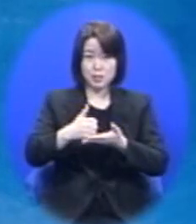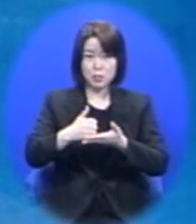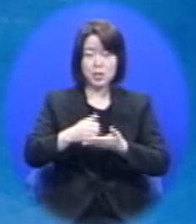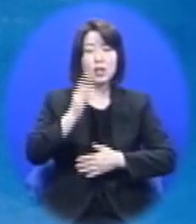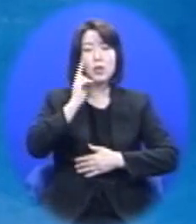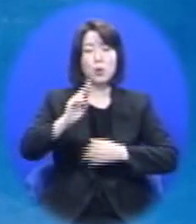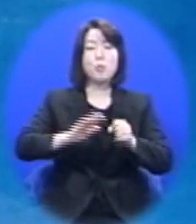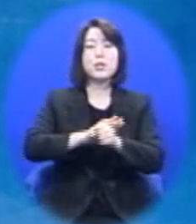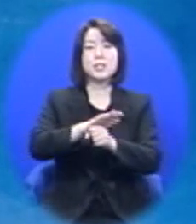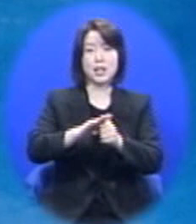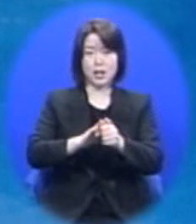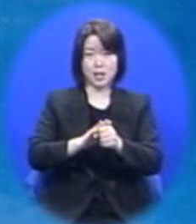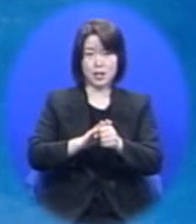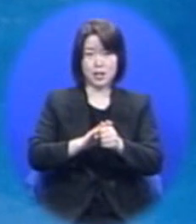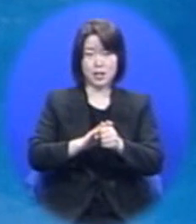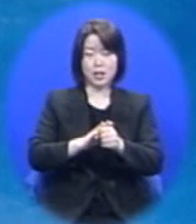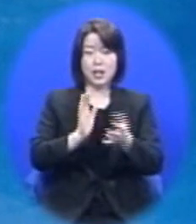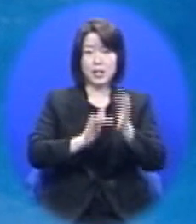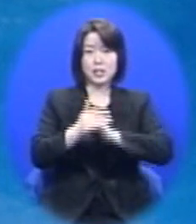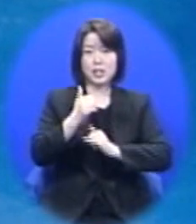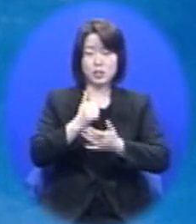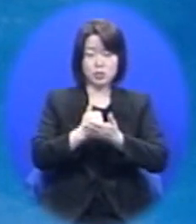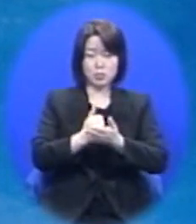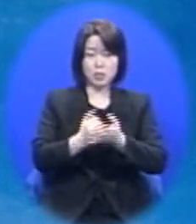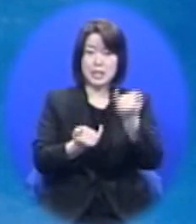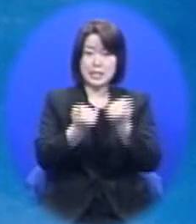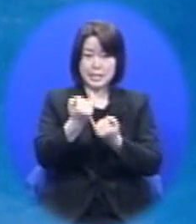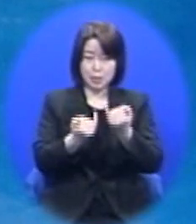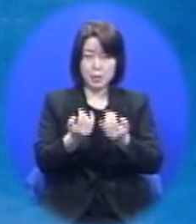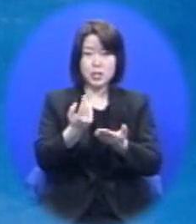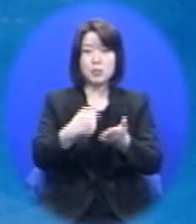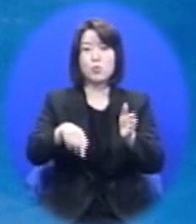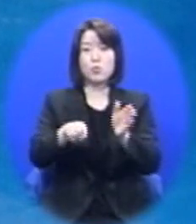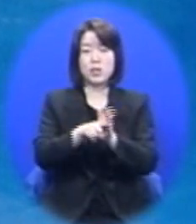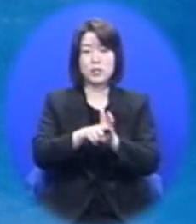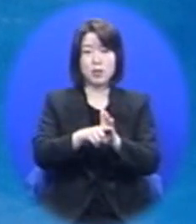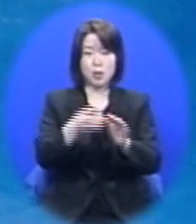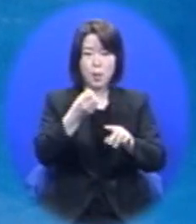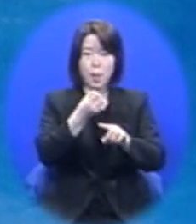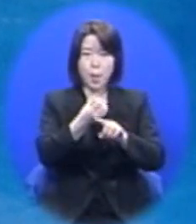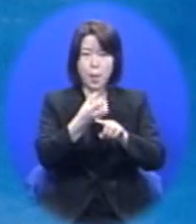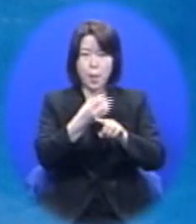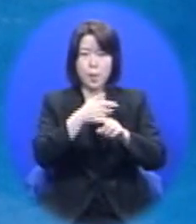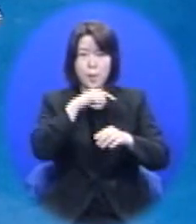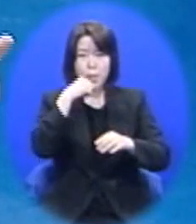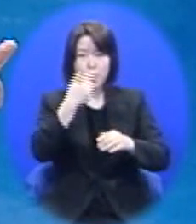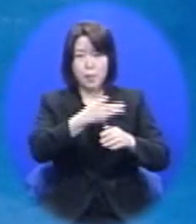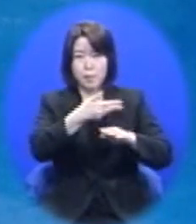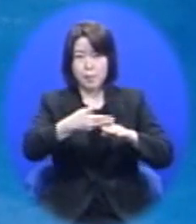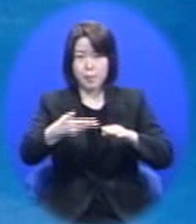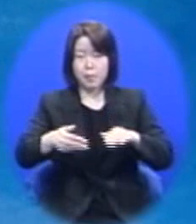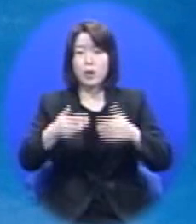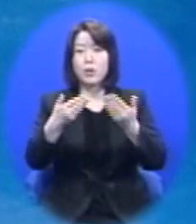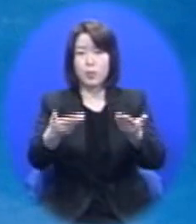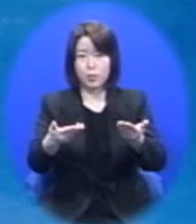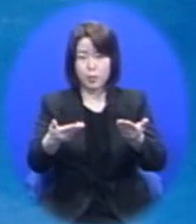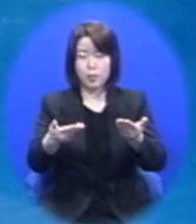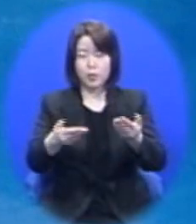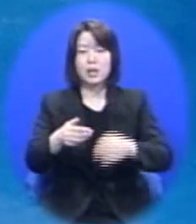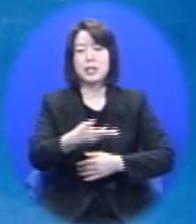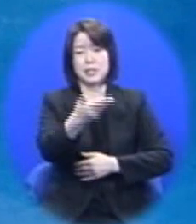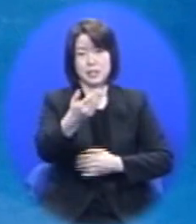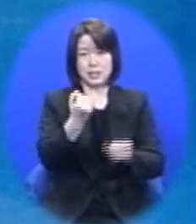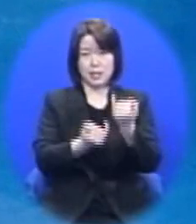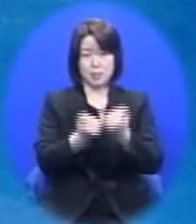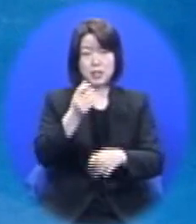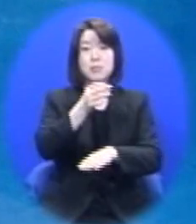너무나 사랑하신다. 예수님은 자매님을 위해서 보혈을 흘리셨어요. 보혈을 주고 자매님을 사셨어요.